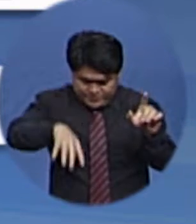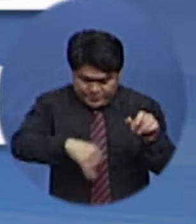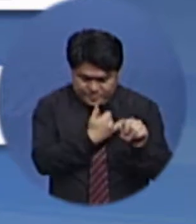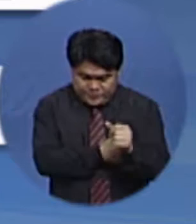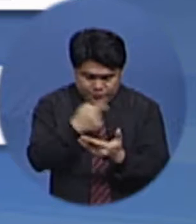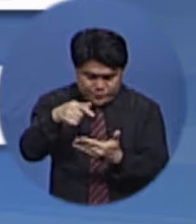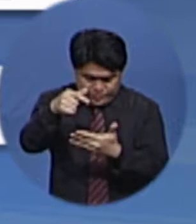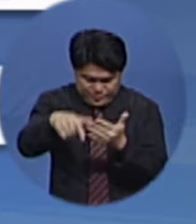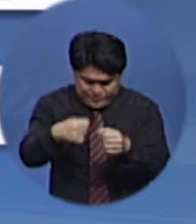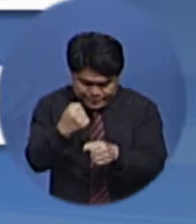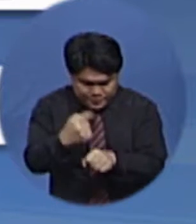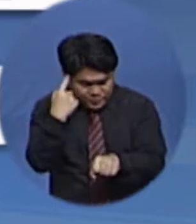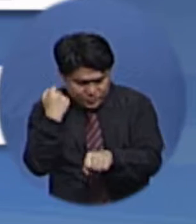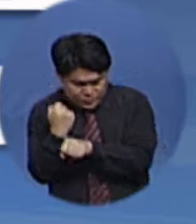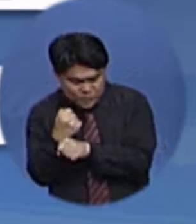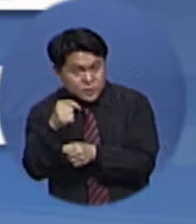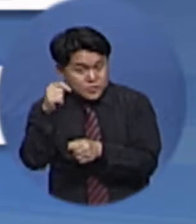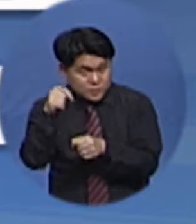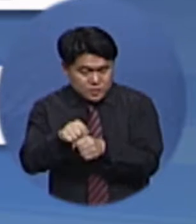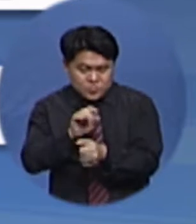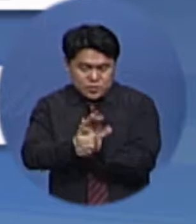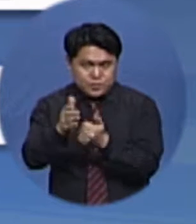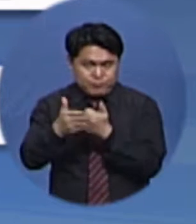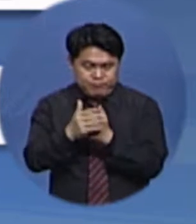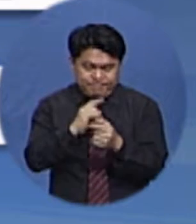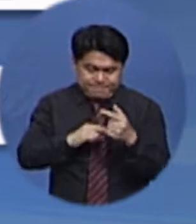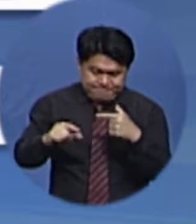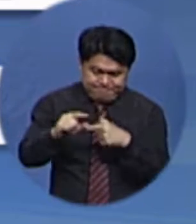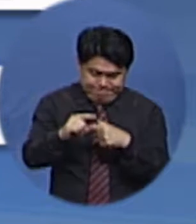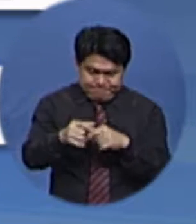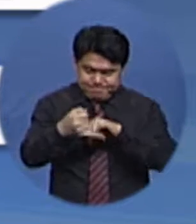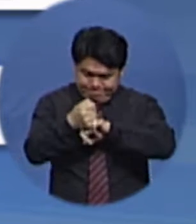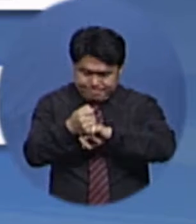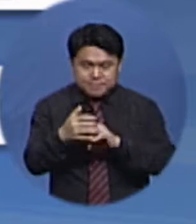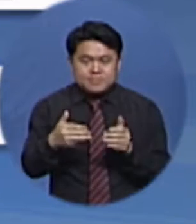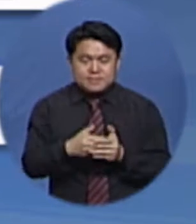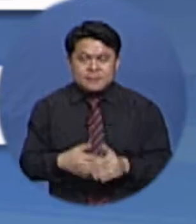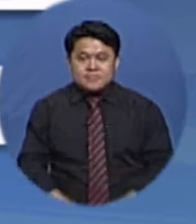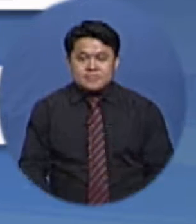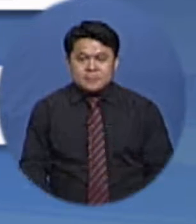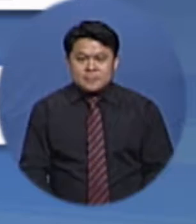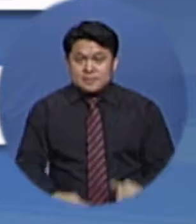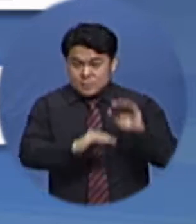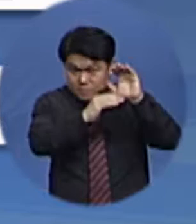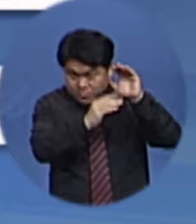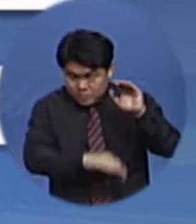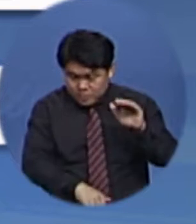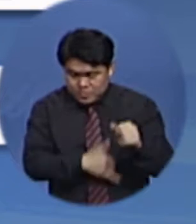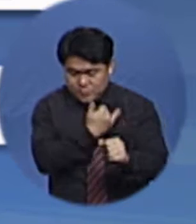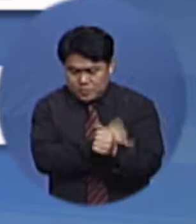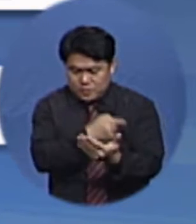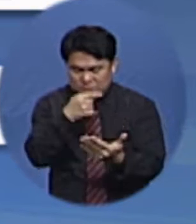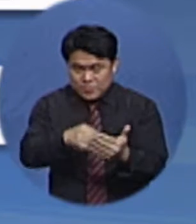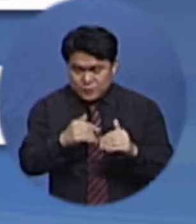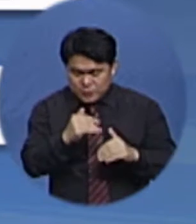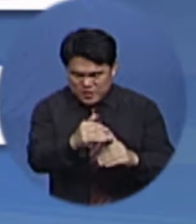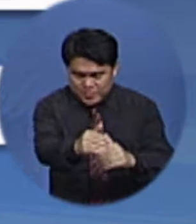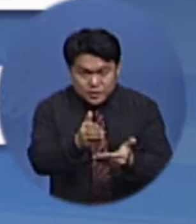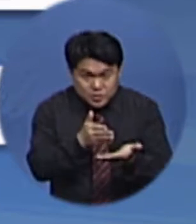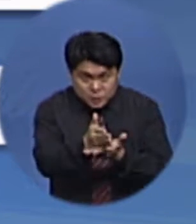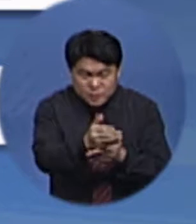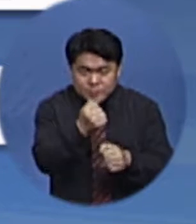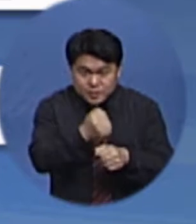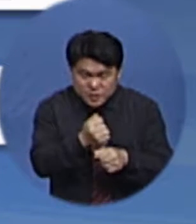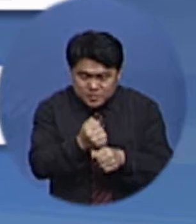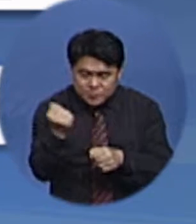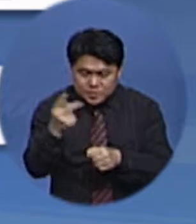프로그램 개발과 연구를 위한 상호 협력을 강화하기로 했습니다. 협약의 주요 내용은 인권교육 과정 개설과